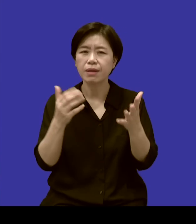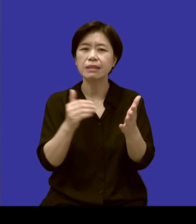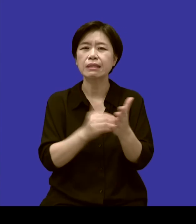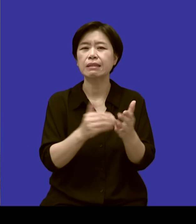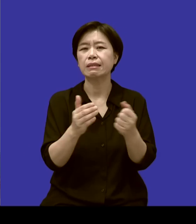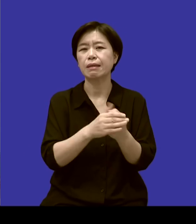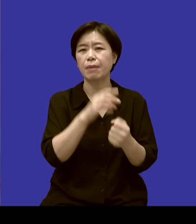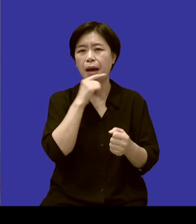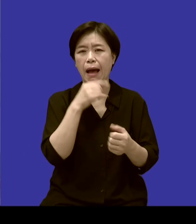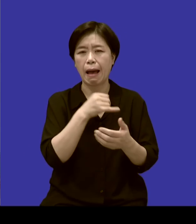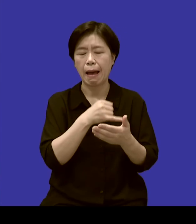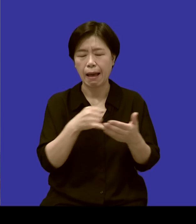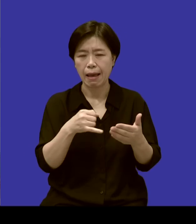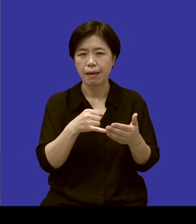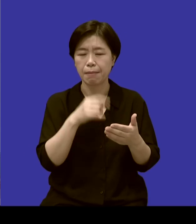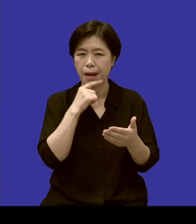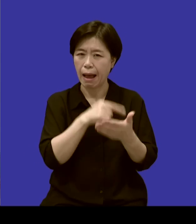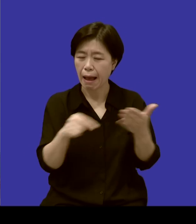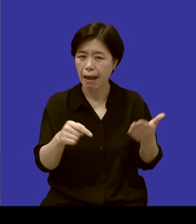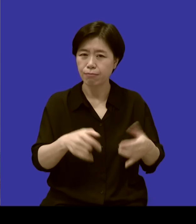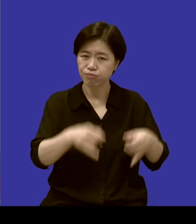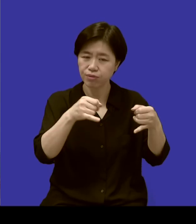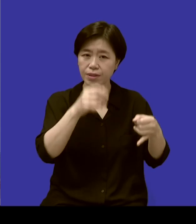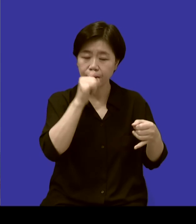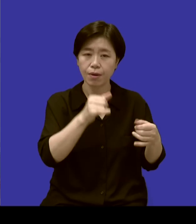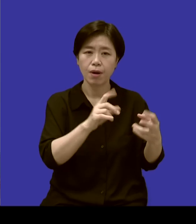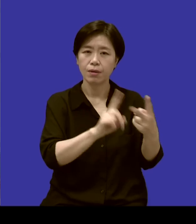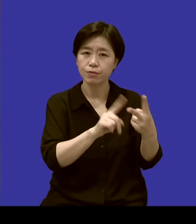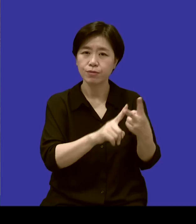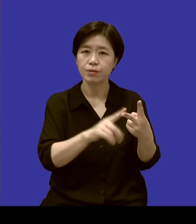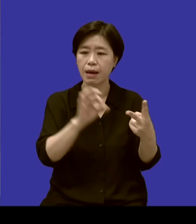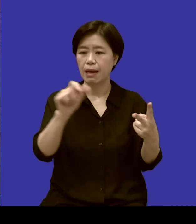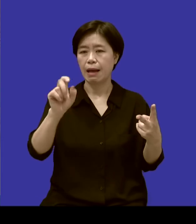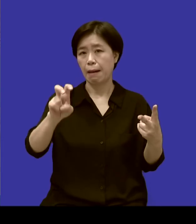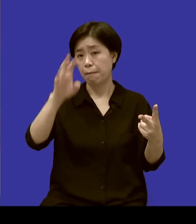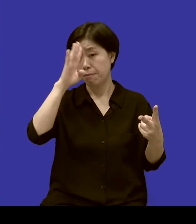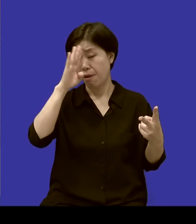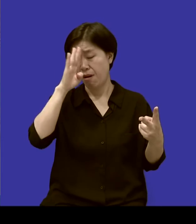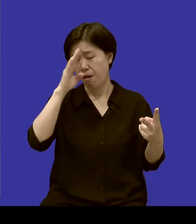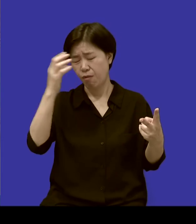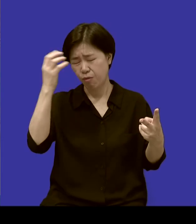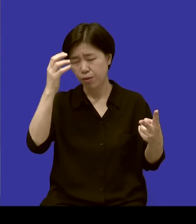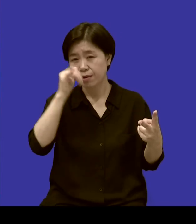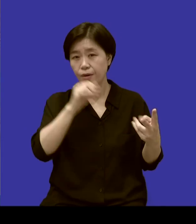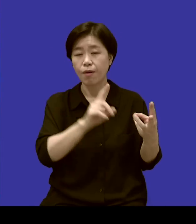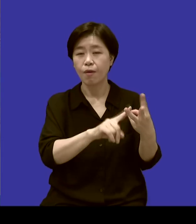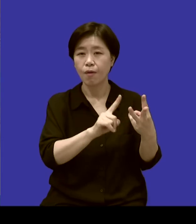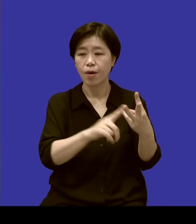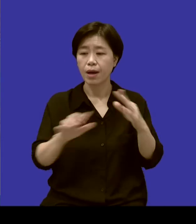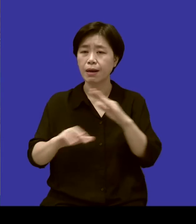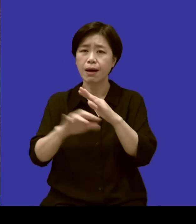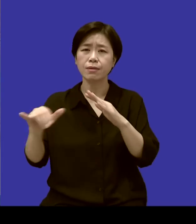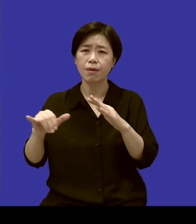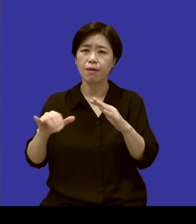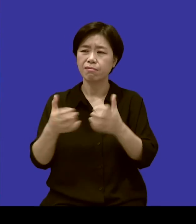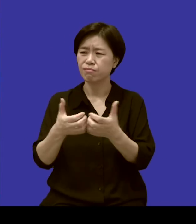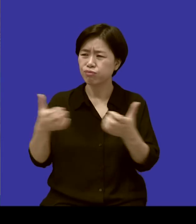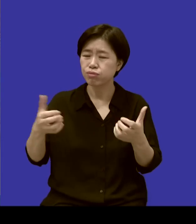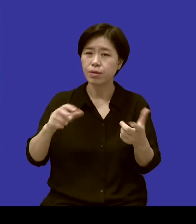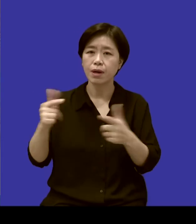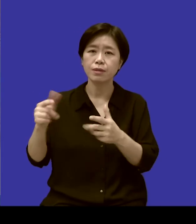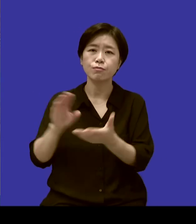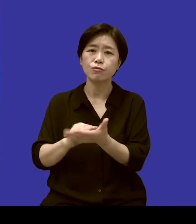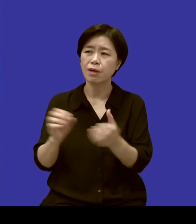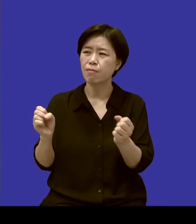또 암에 걸리셔서 말기로 고생하시는 분이 있었고, 또 가정의 위기가 있으신 분도 있었고, 예. 근데 하나님이